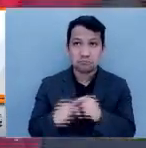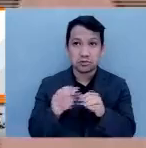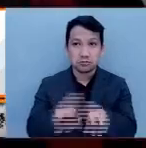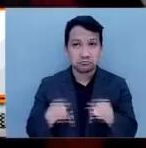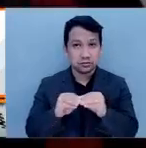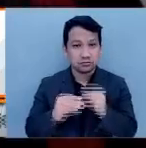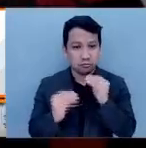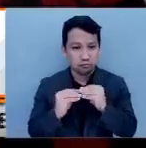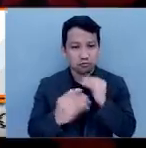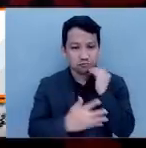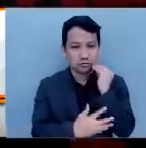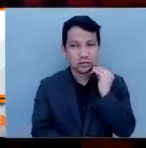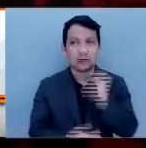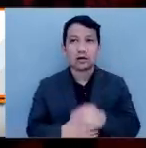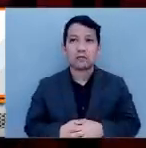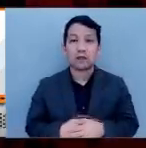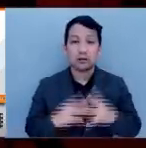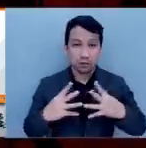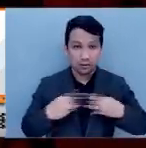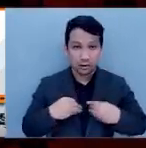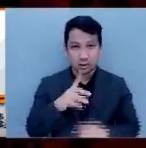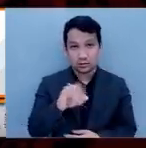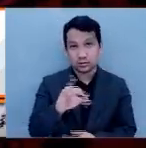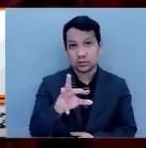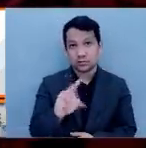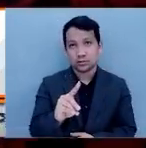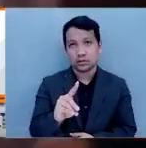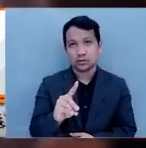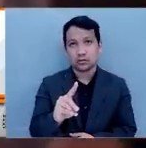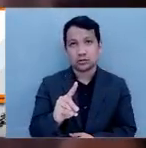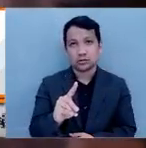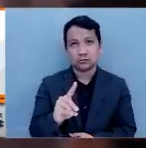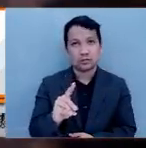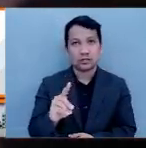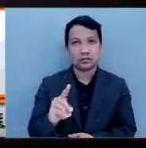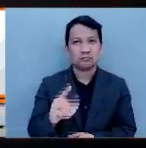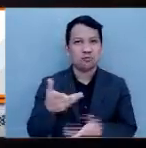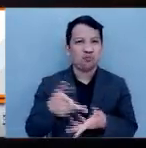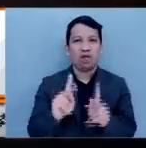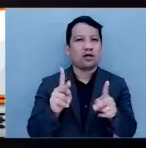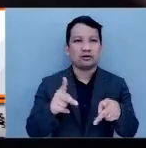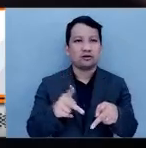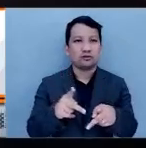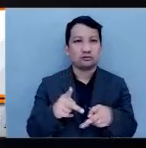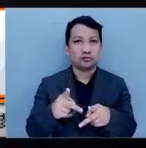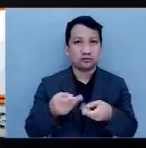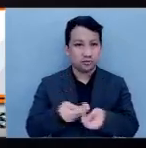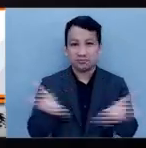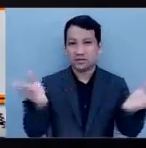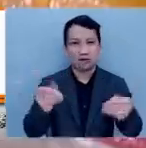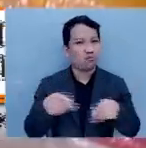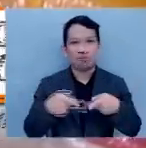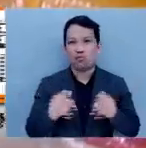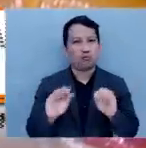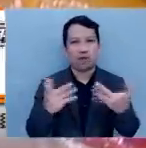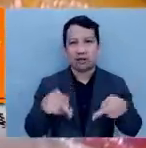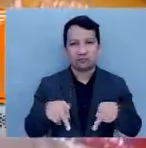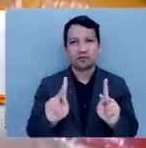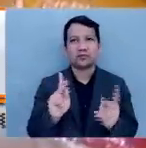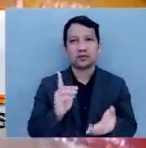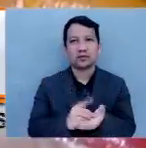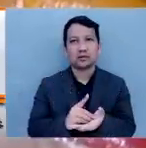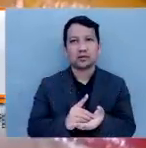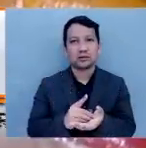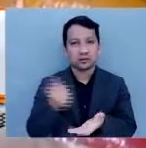maghirap. Pag-amin ng DSWD, smuggled ang mga ipinamahaging bigas na nasabat ng mga otoridad nitong Mayo. At imbes